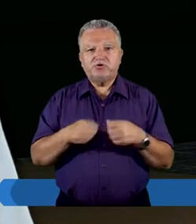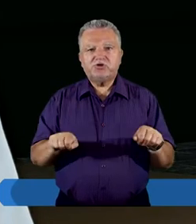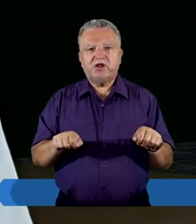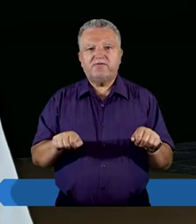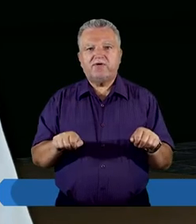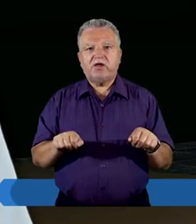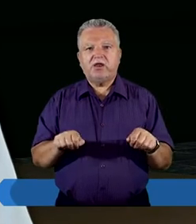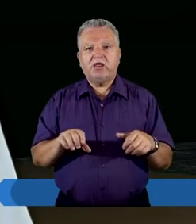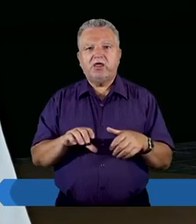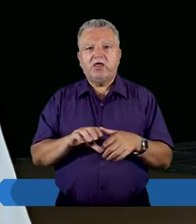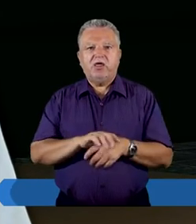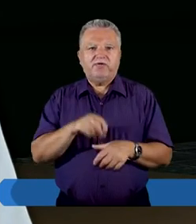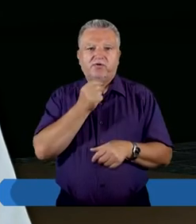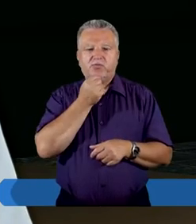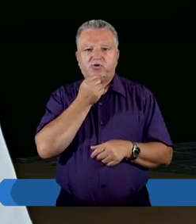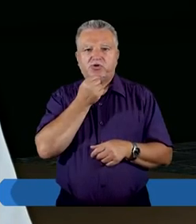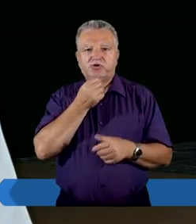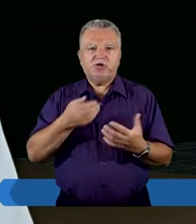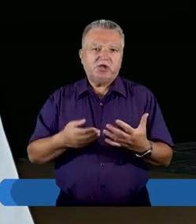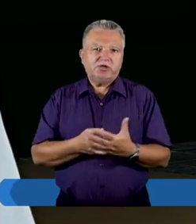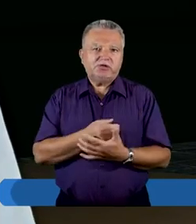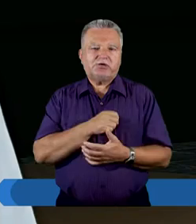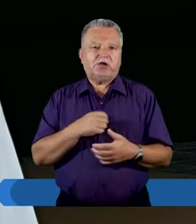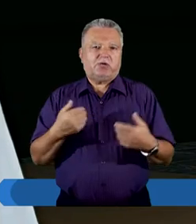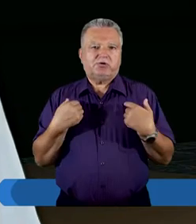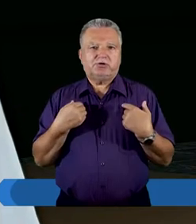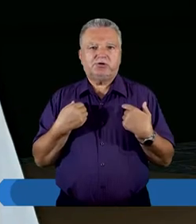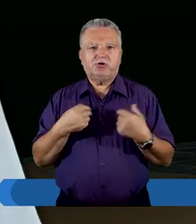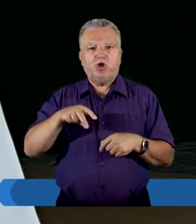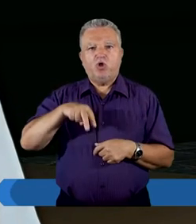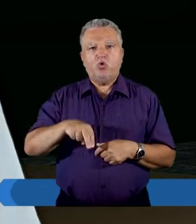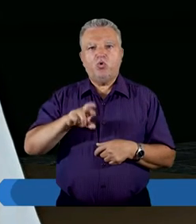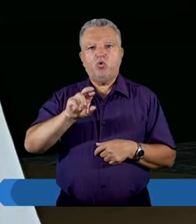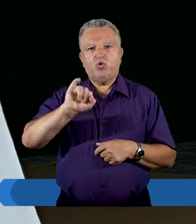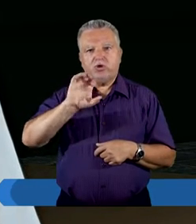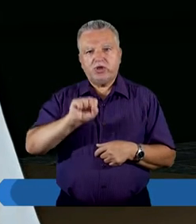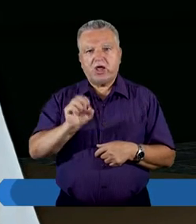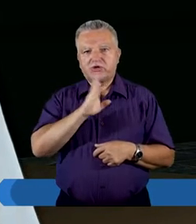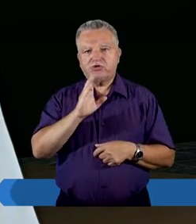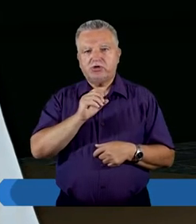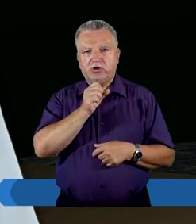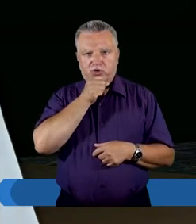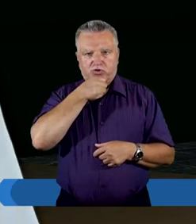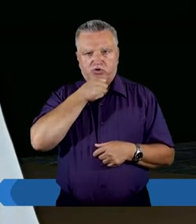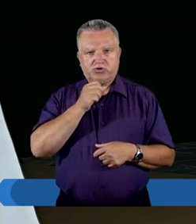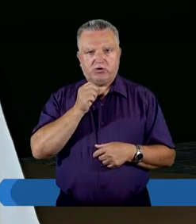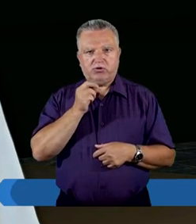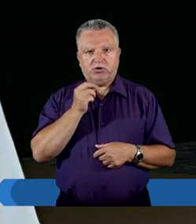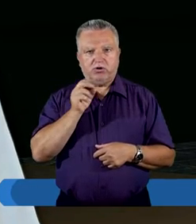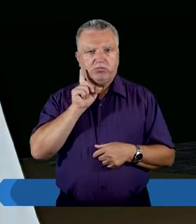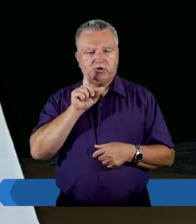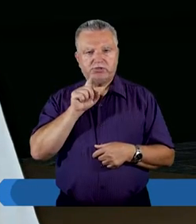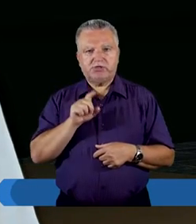swojej sił rozwojowych. Kiedy brutalnie, rozpoczynało się życie, tak. Uriasz, dojrzały mężczyzna,